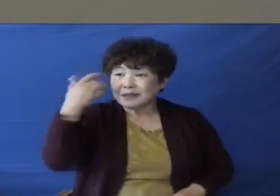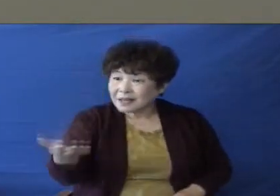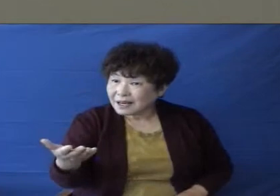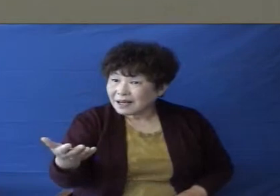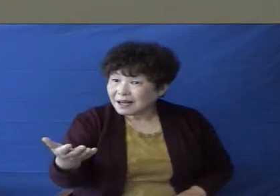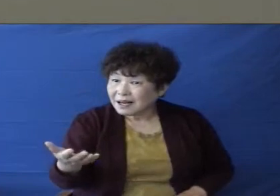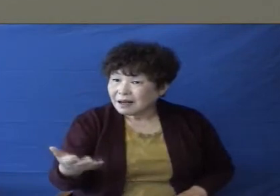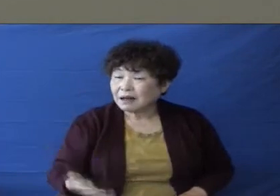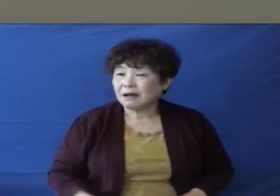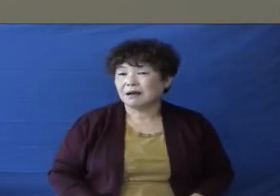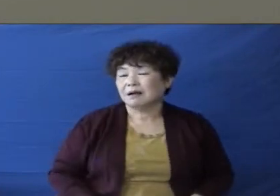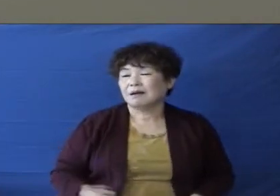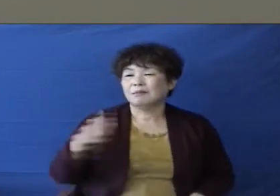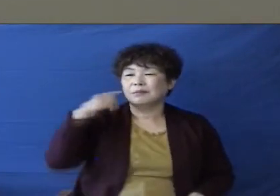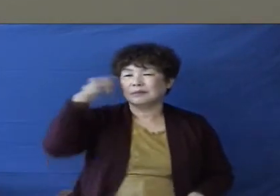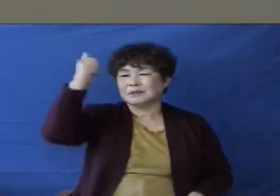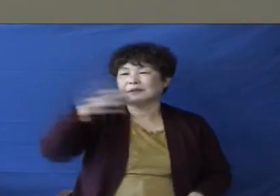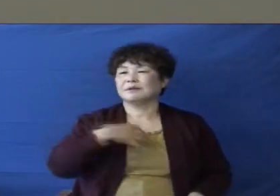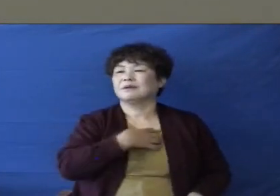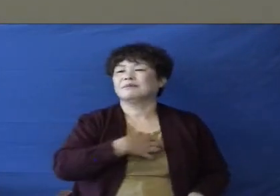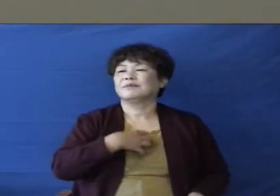마음이 그런 것 같으니까